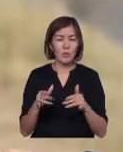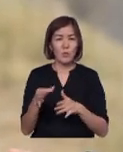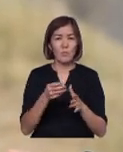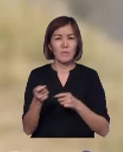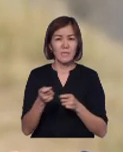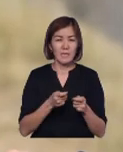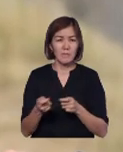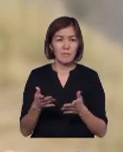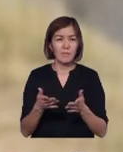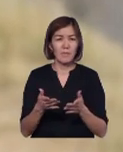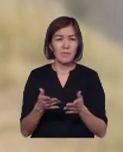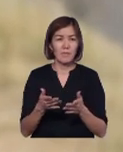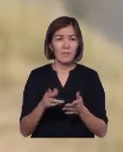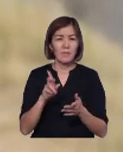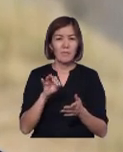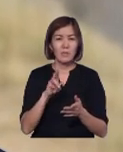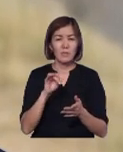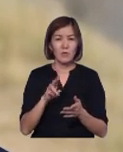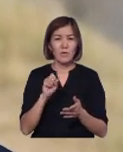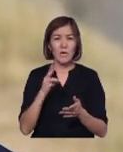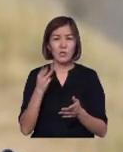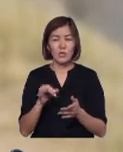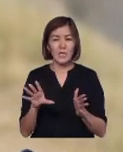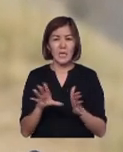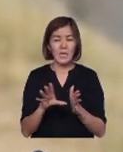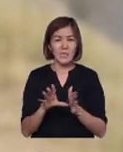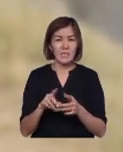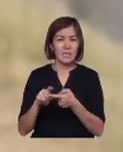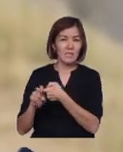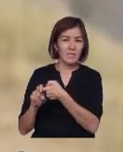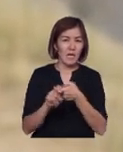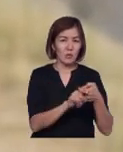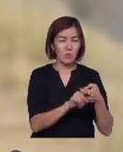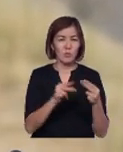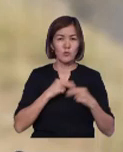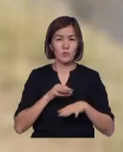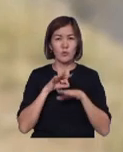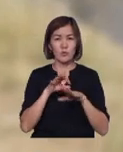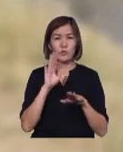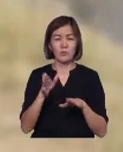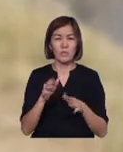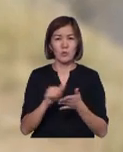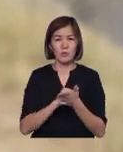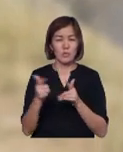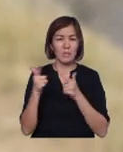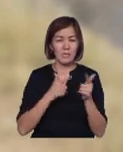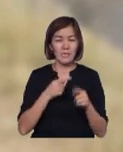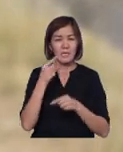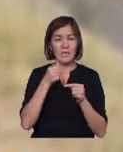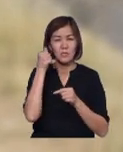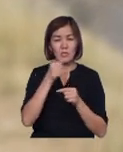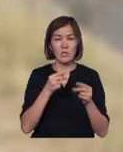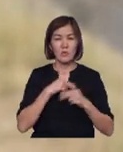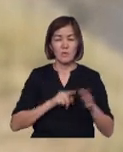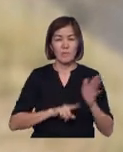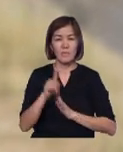әкімдігімен Бескөл Ақши электр желісін тарту жұмыстар жүргізіліп жатыр. Құжаты дайын, келесі жылы жұмысты